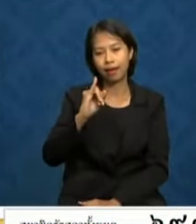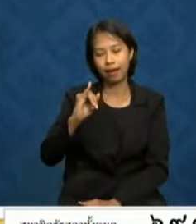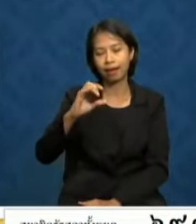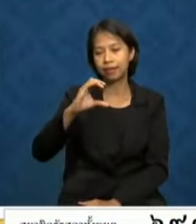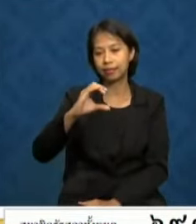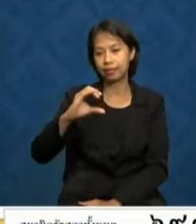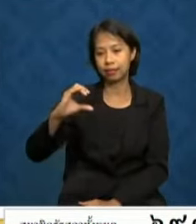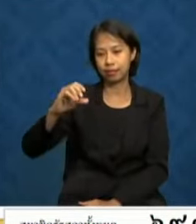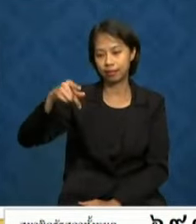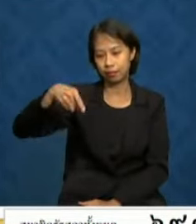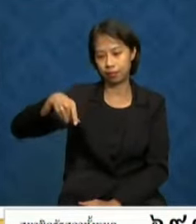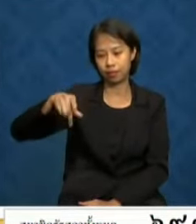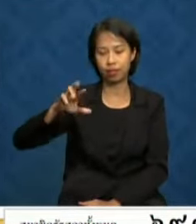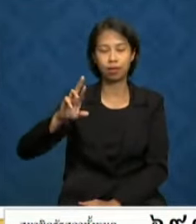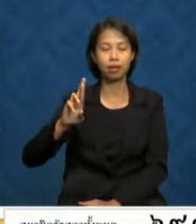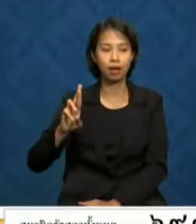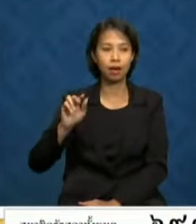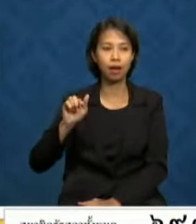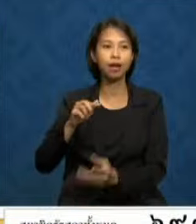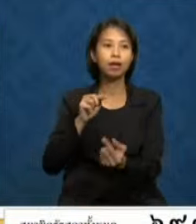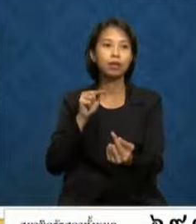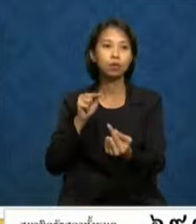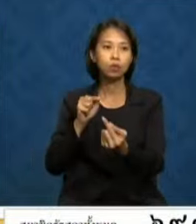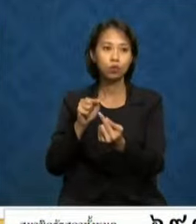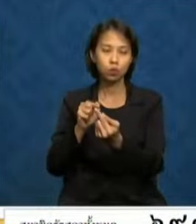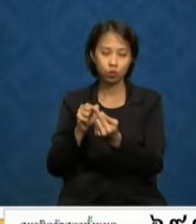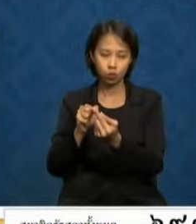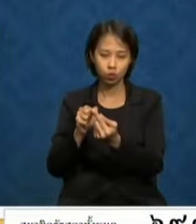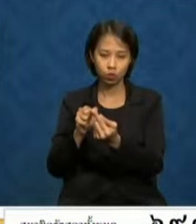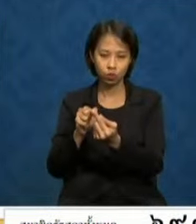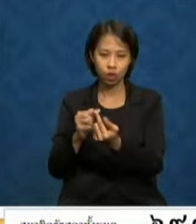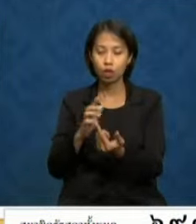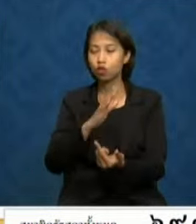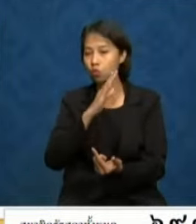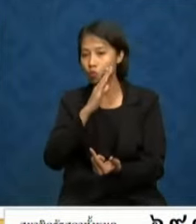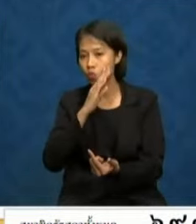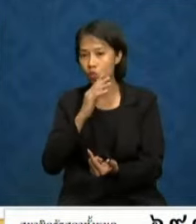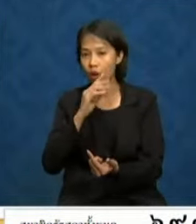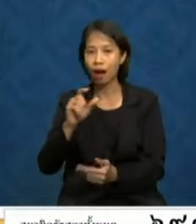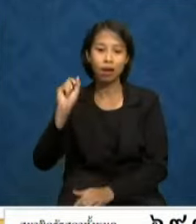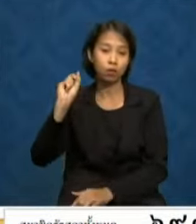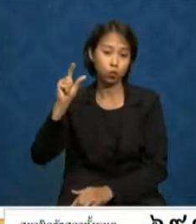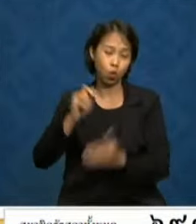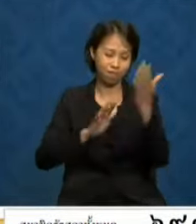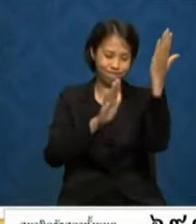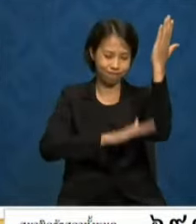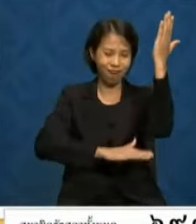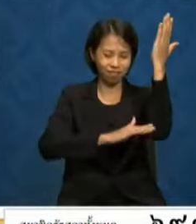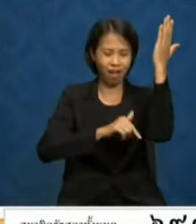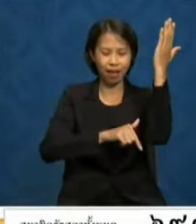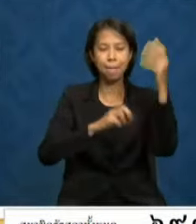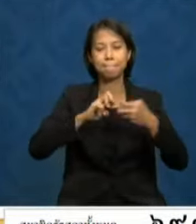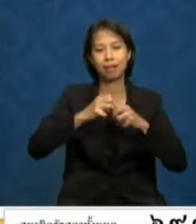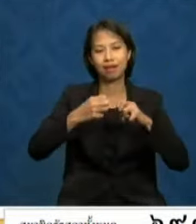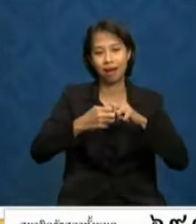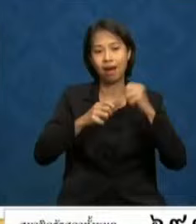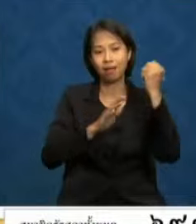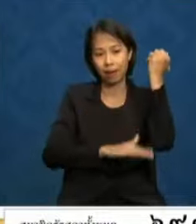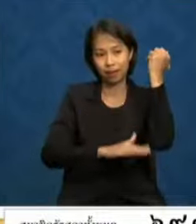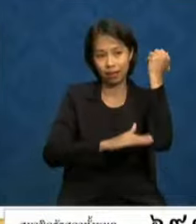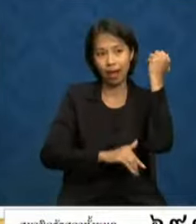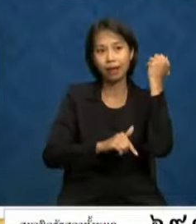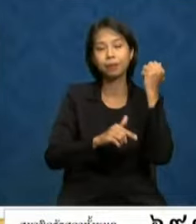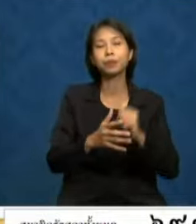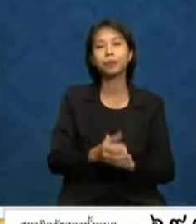IICCPR นะคะในกรณีที่เป็นสถานการณ์ฉุกเฉินของจังหวัดชายแดนภาคใต้นะคะขอ